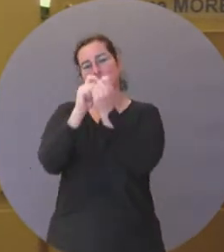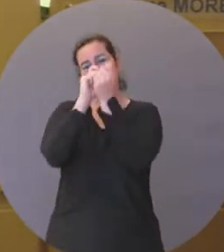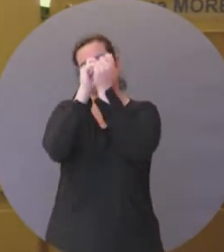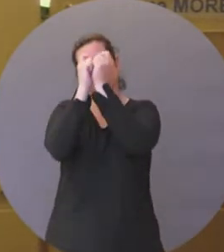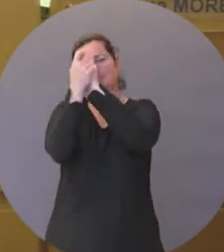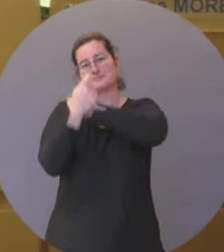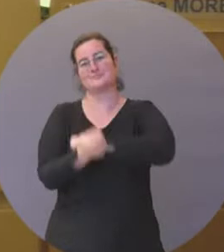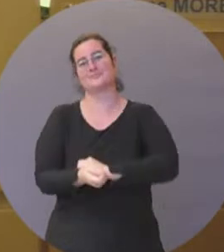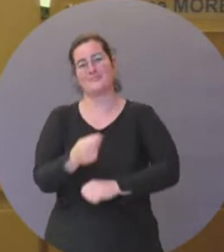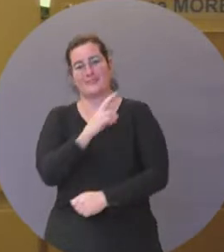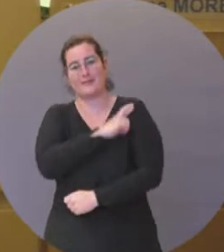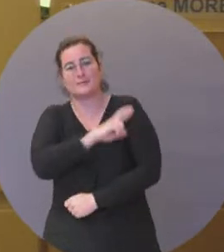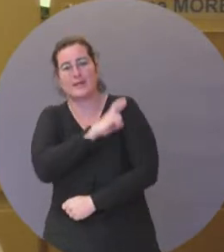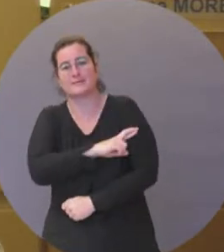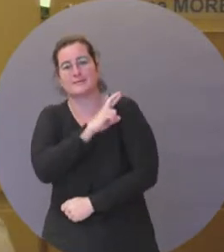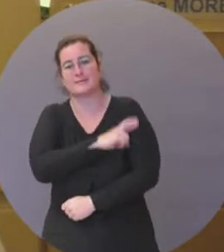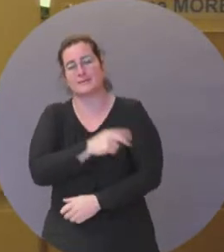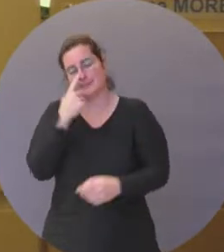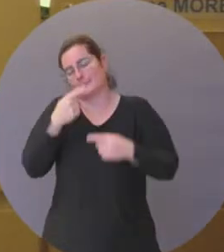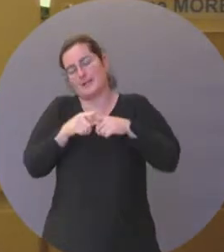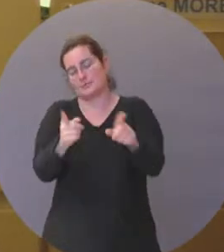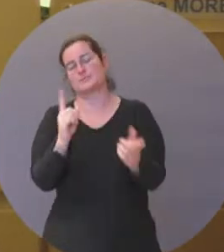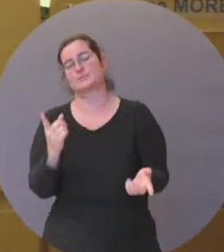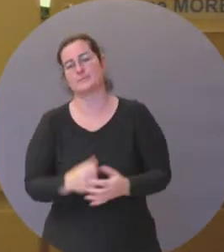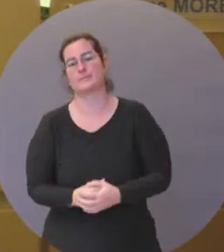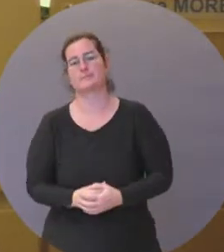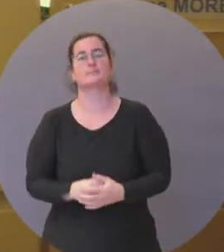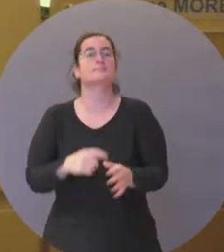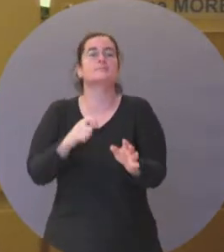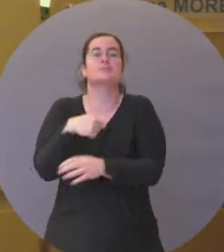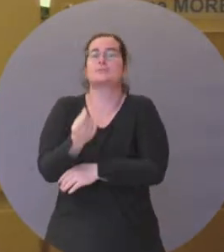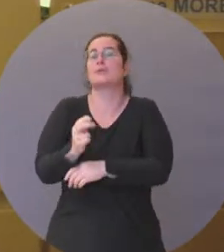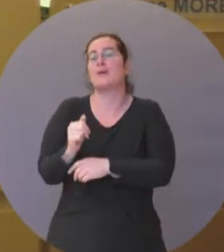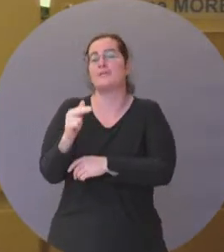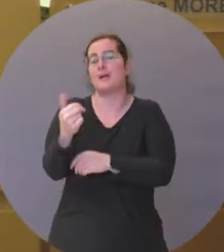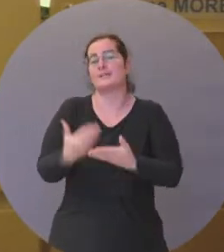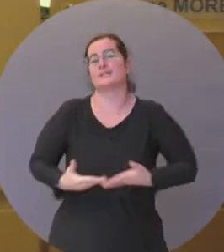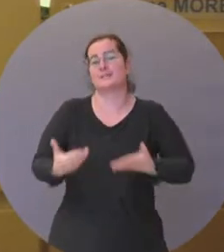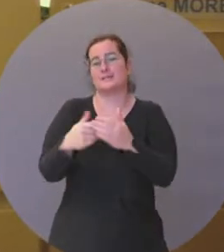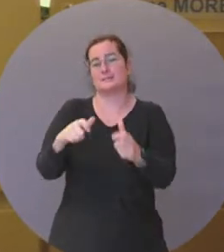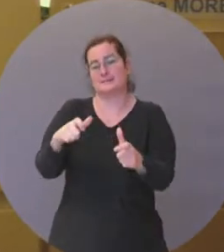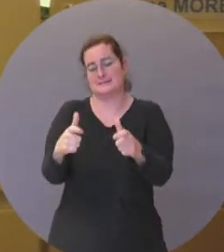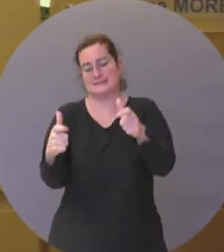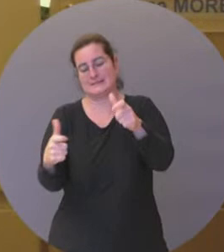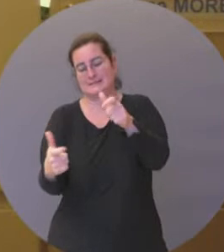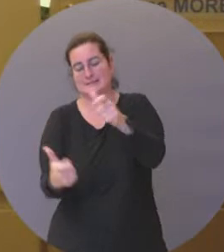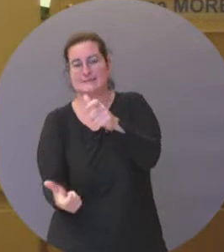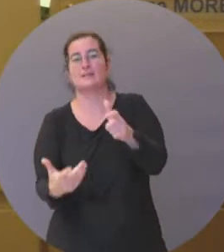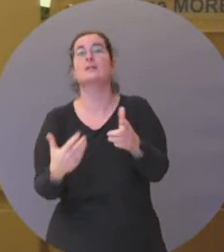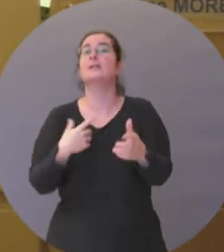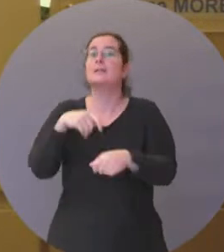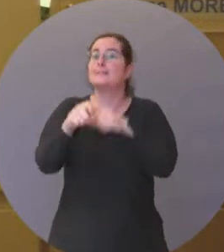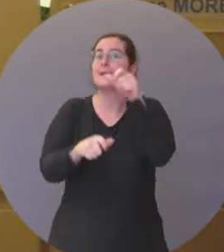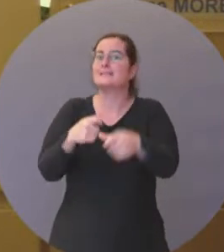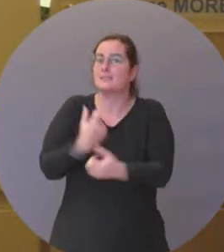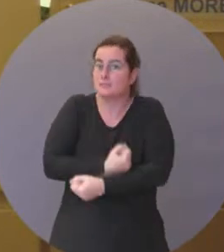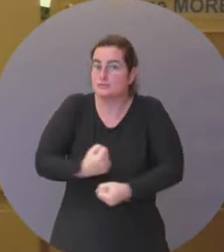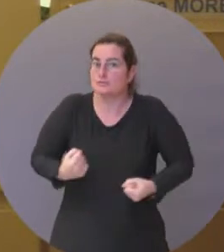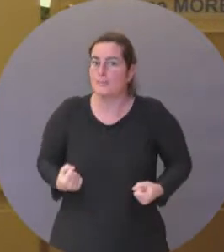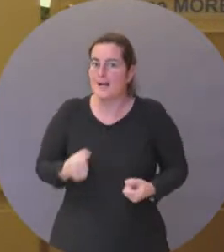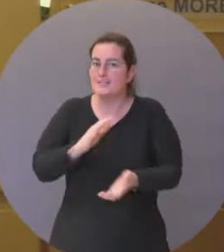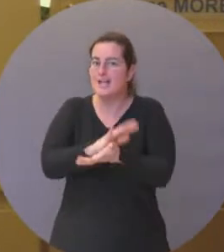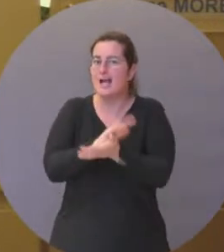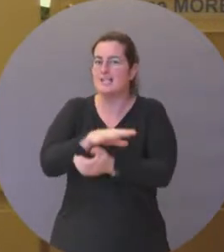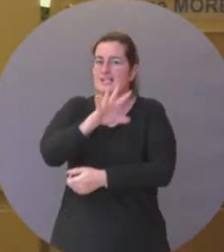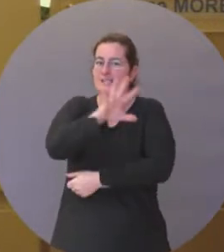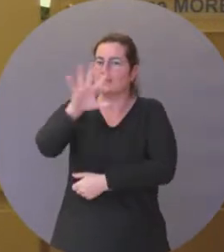injustices qu'elle entraînerait il est évident qu'elle générait une progression de la précarité notamment pour les personnes se retrouvant sans emploi après le 55